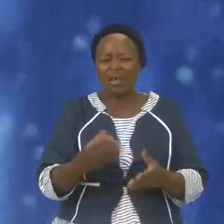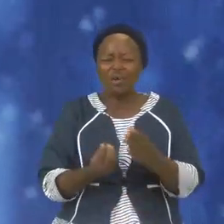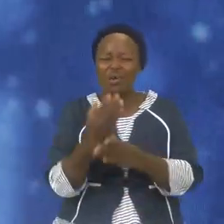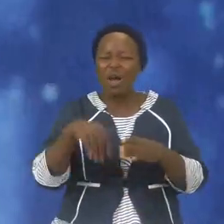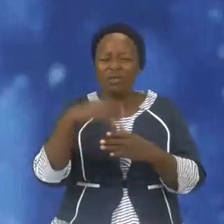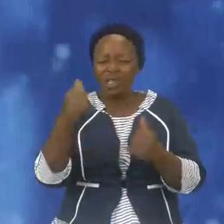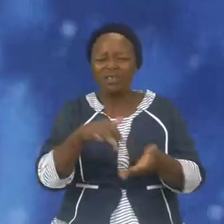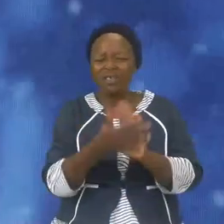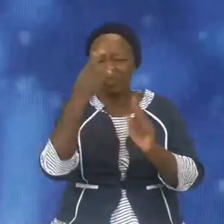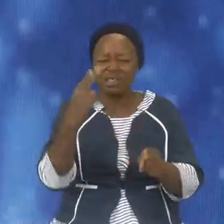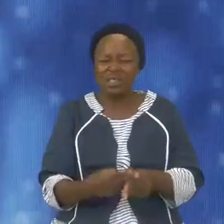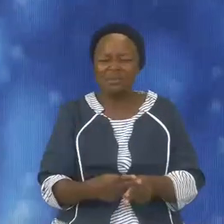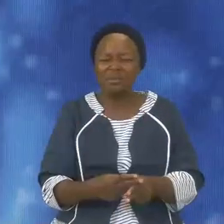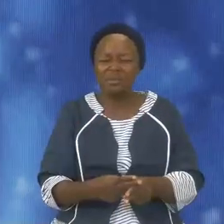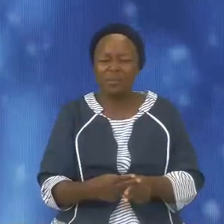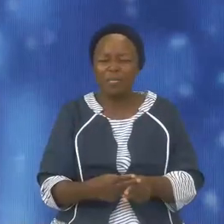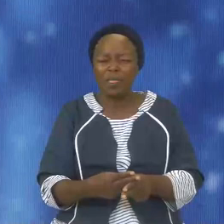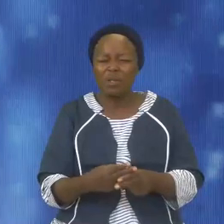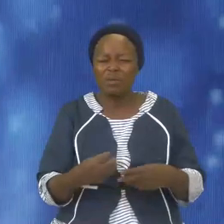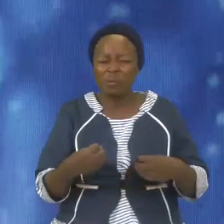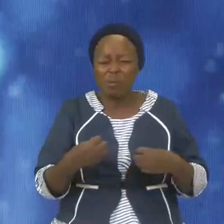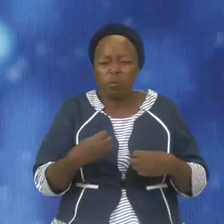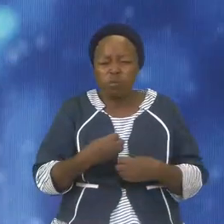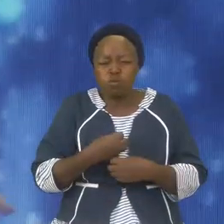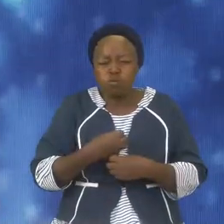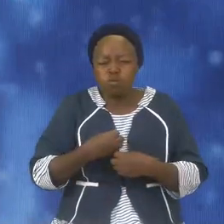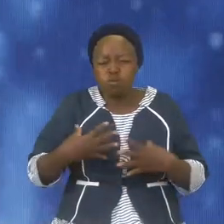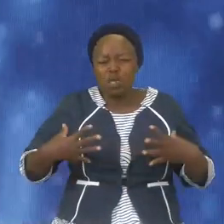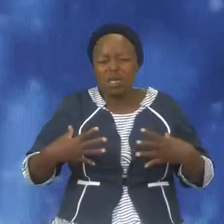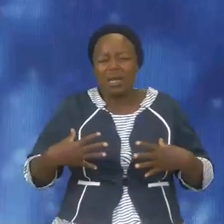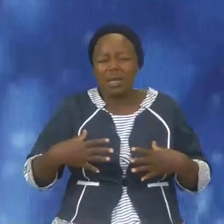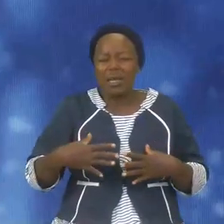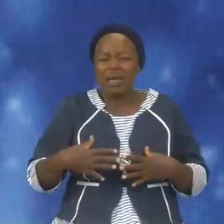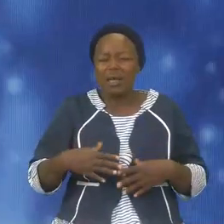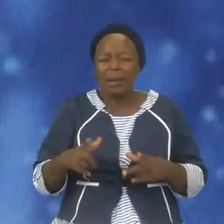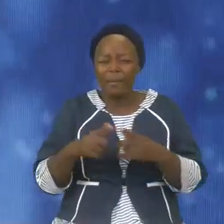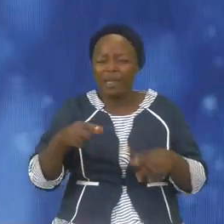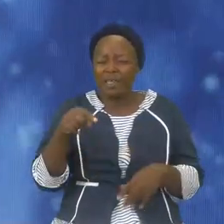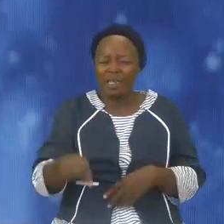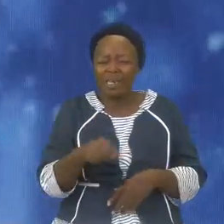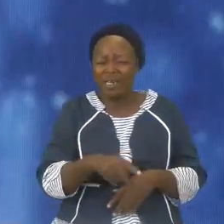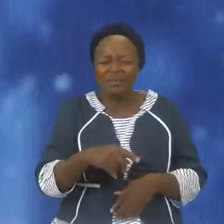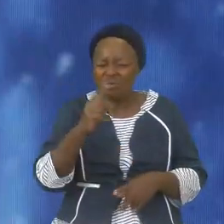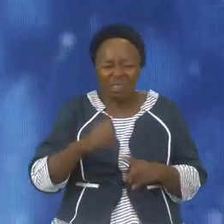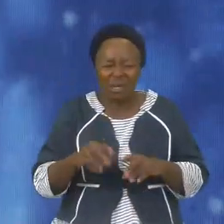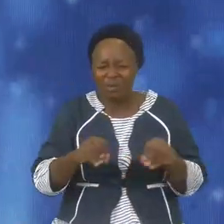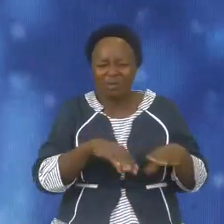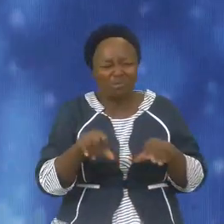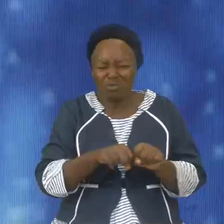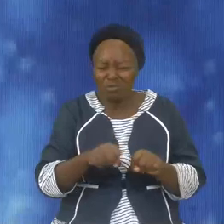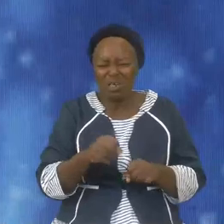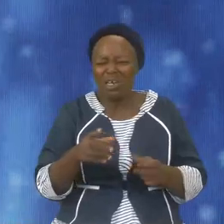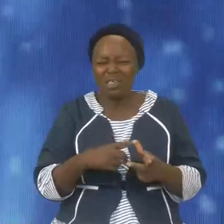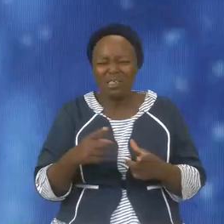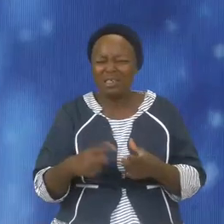Que la jambe plus courte se rallonge et soit guérie au nom de Jésus.